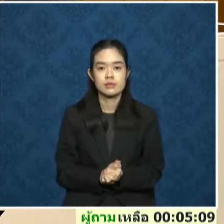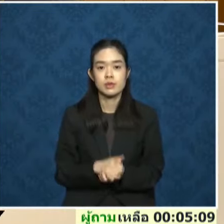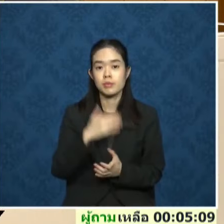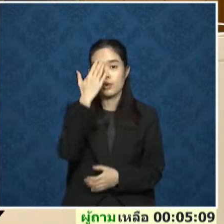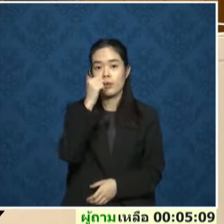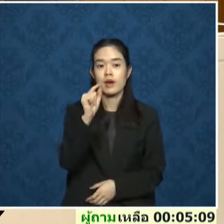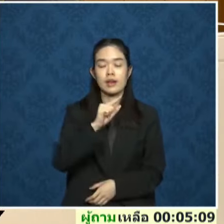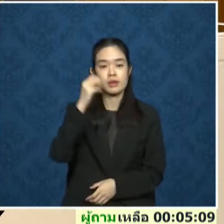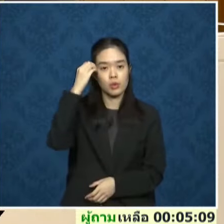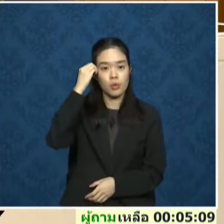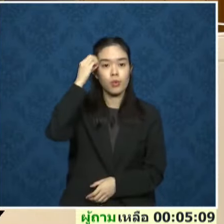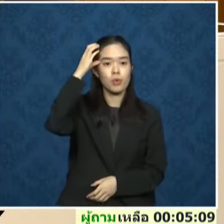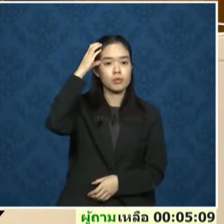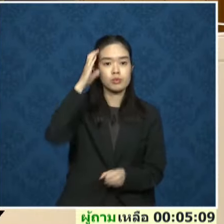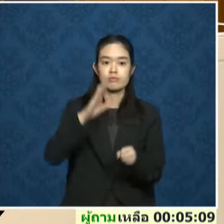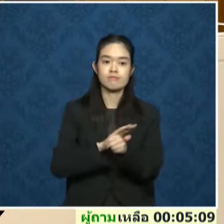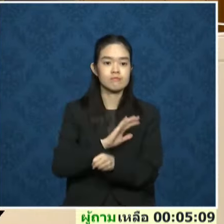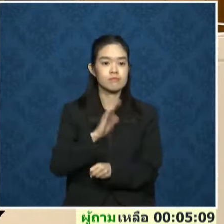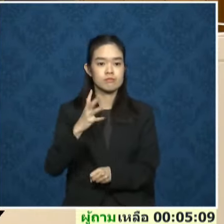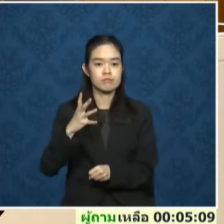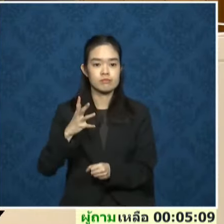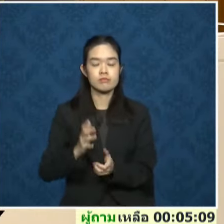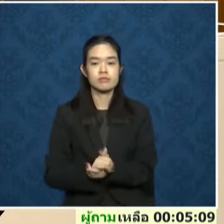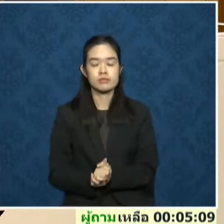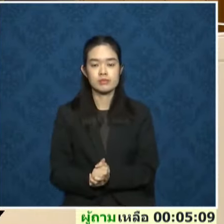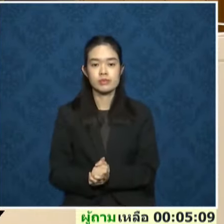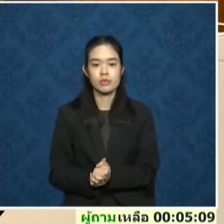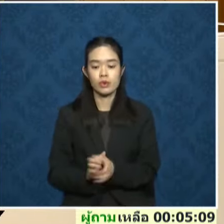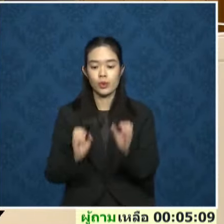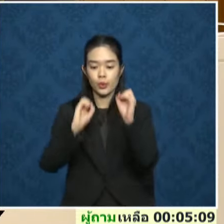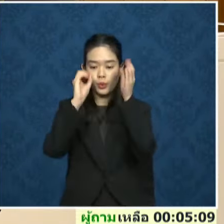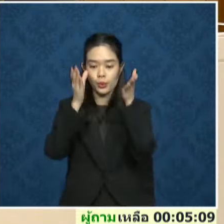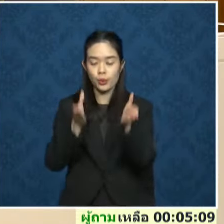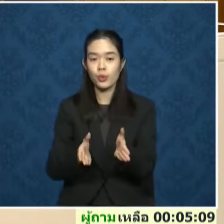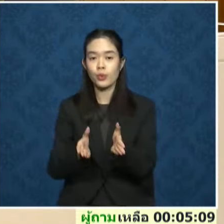รู้บางประเด็นที่บุคลากรทาง